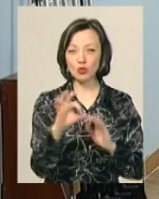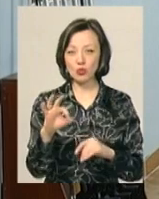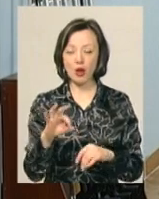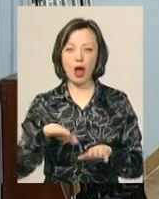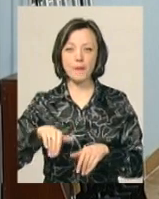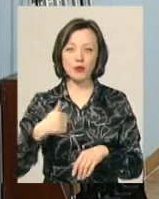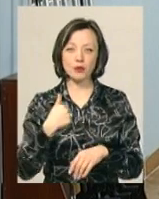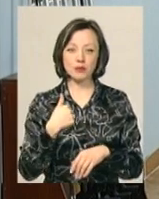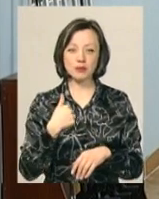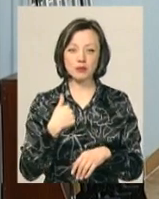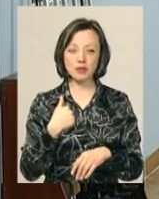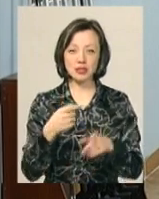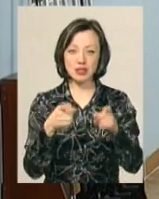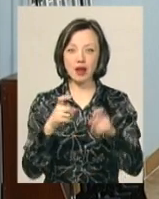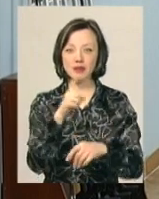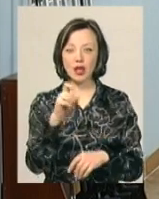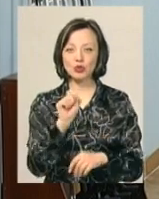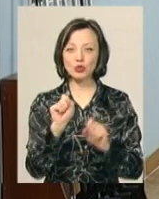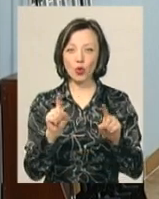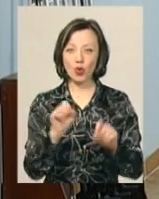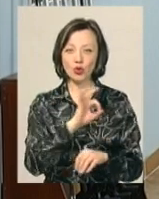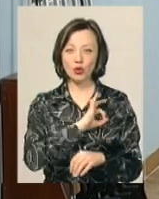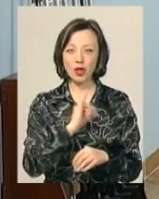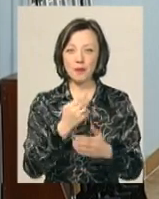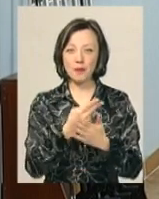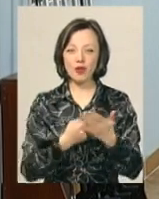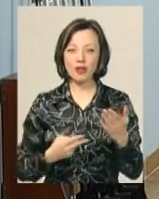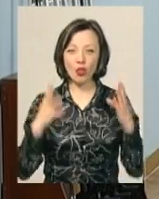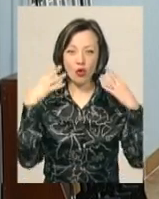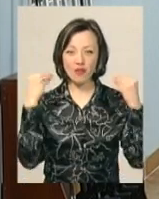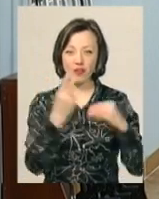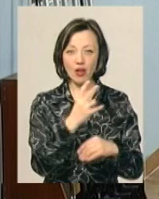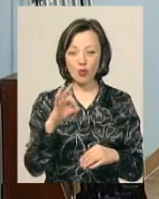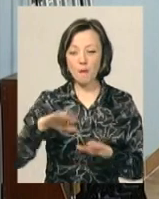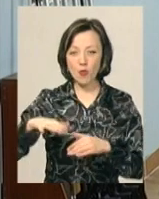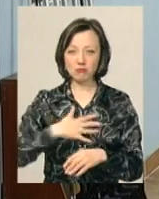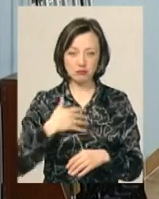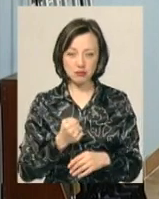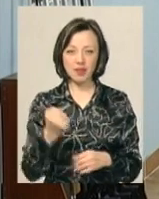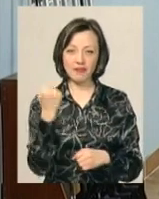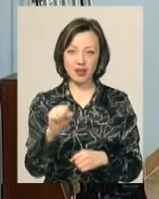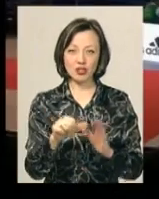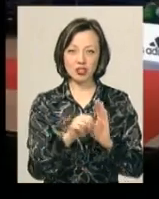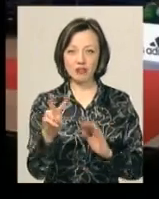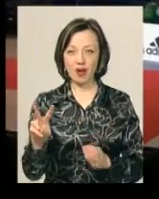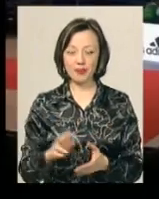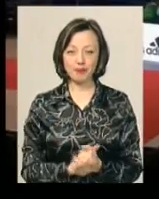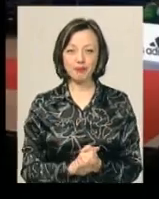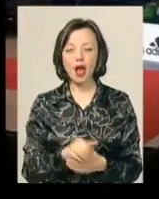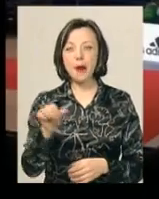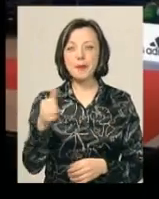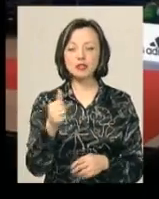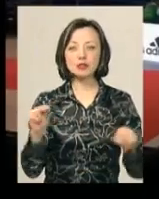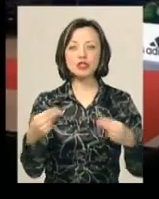потім стріляв за золото і програвав Норвегу, програвав 2-0, але потім зібрався і виграв його 6-2. Першим на